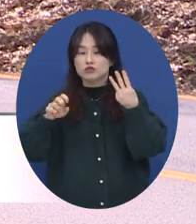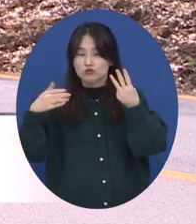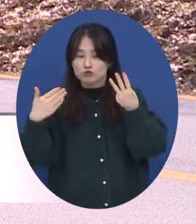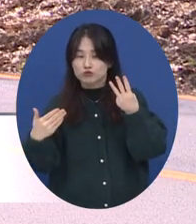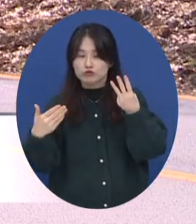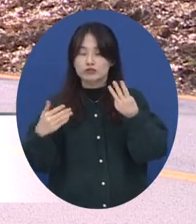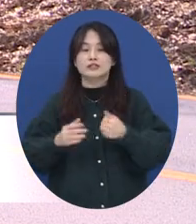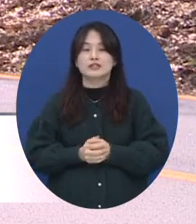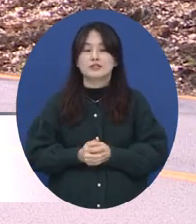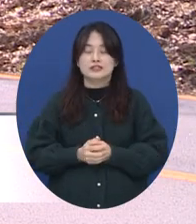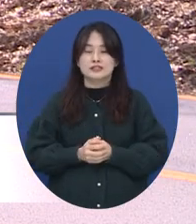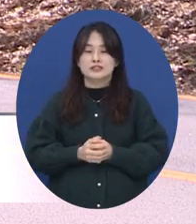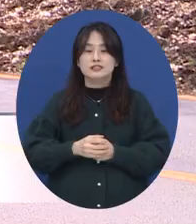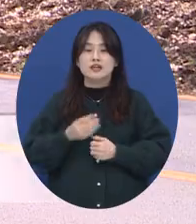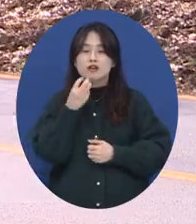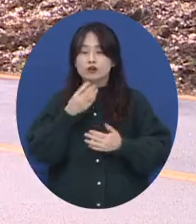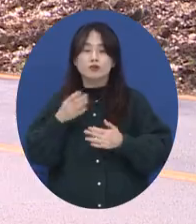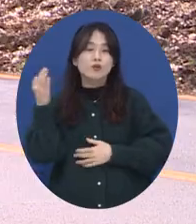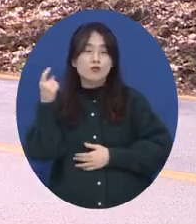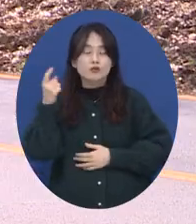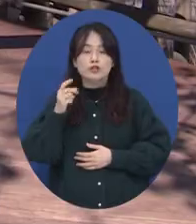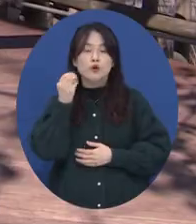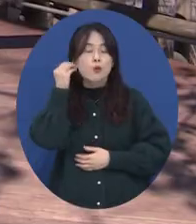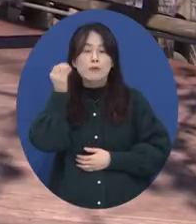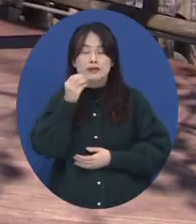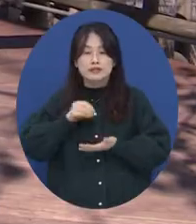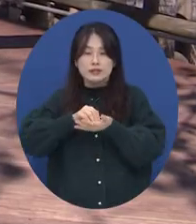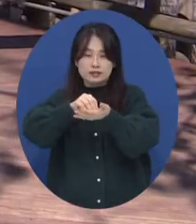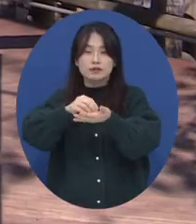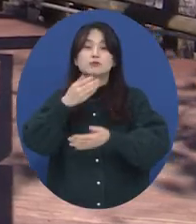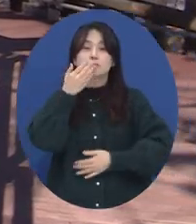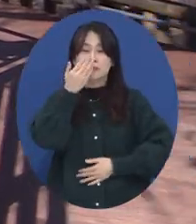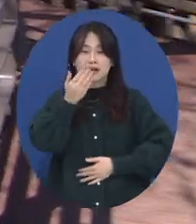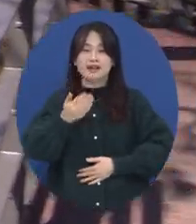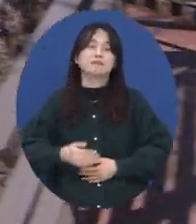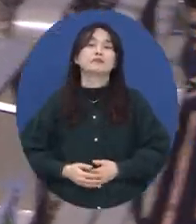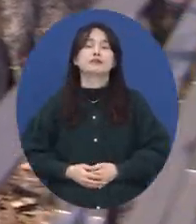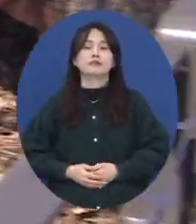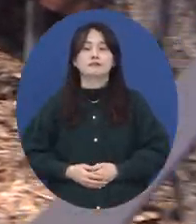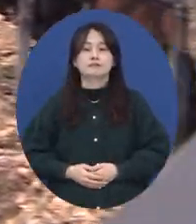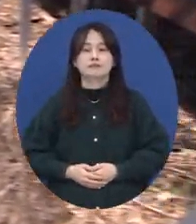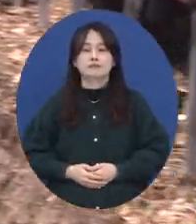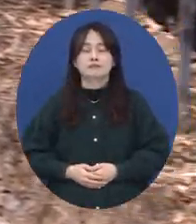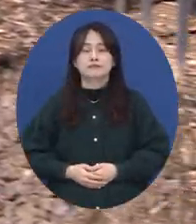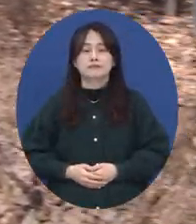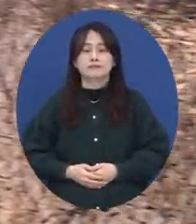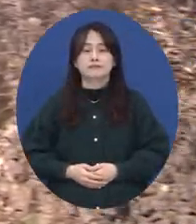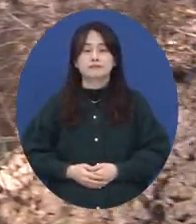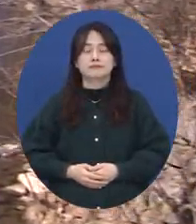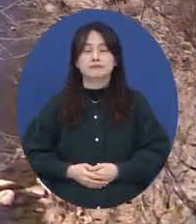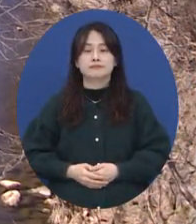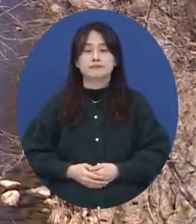경기도의 소리 홈페이지에서 접수하면 됩니다 경우 줄 tv 김태 입니다